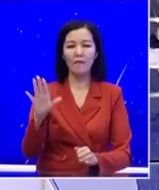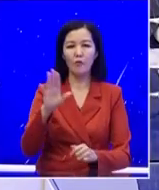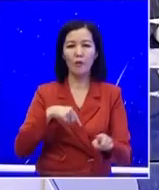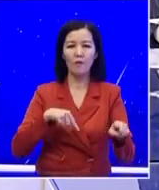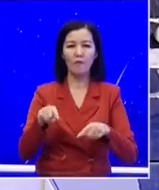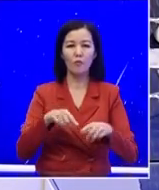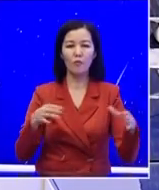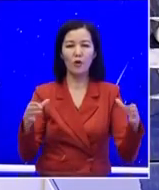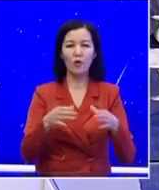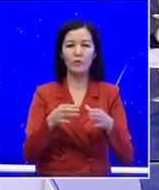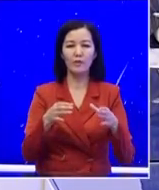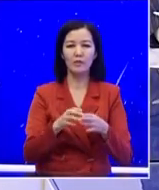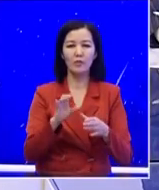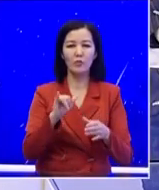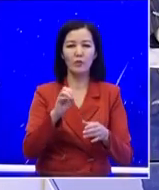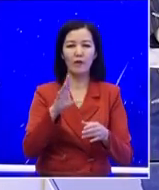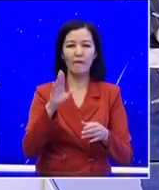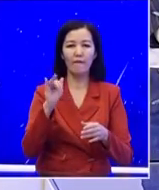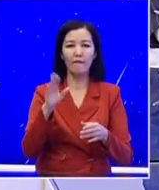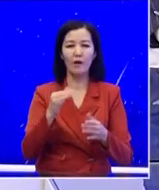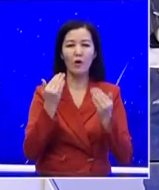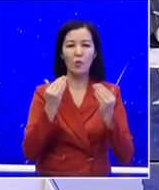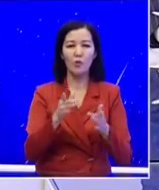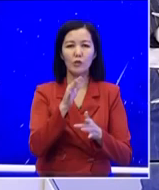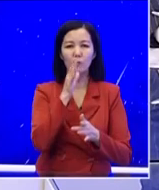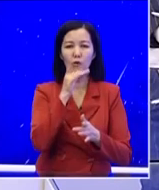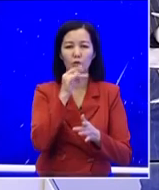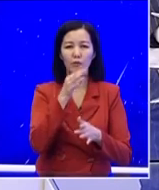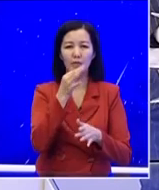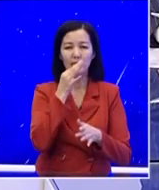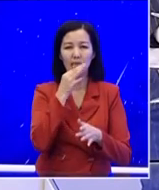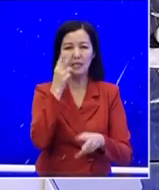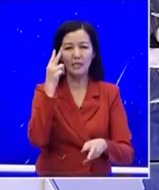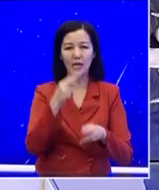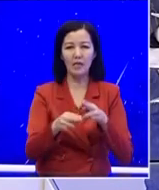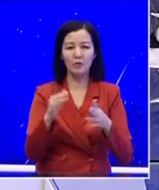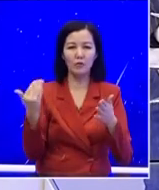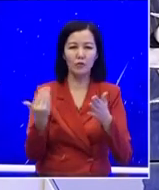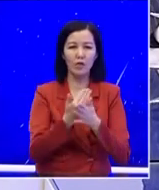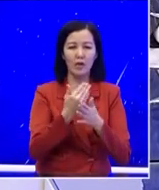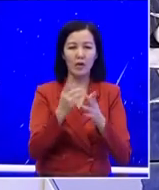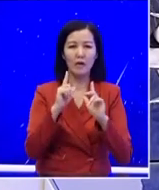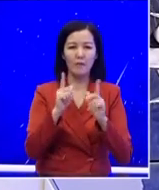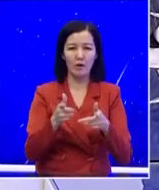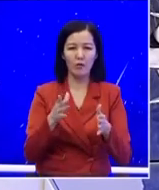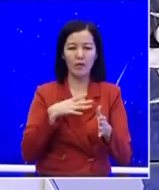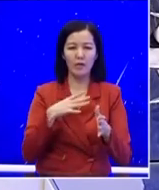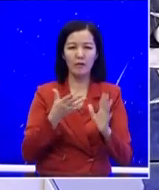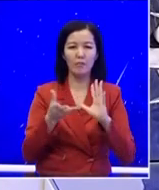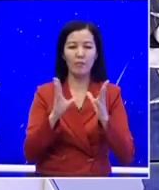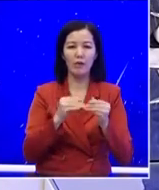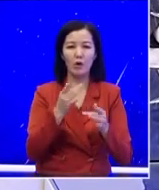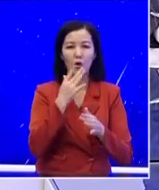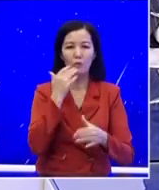Еуропалық футбол қауымдастықтарының одағы УЕФА осы маусымды мерзімінен бұрын аяқтау туралы жаңа форматты мақұлдады. Ол бойынша